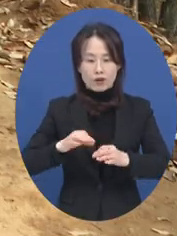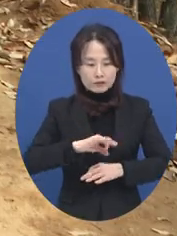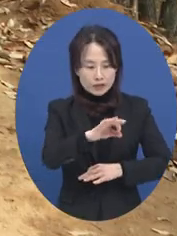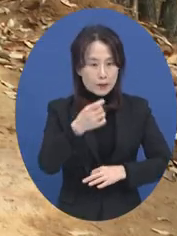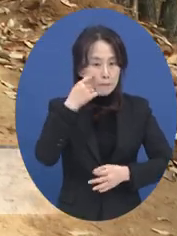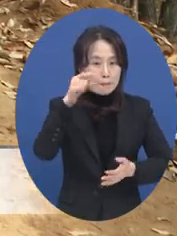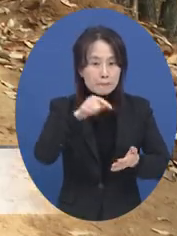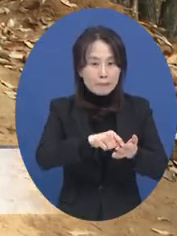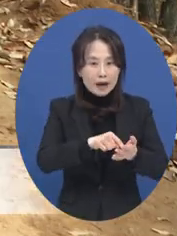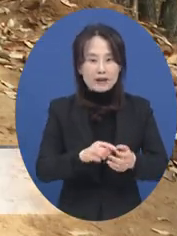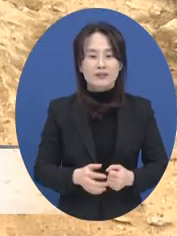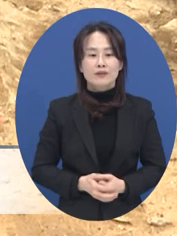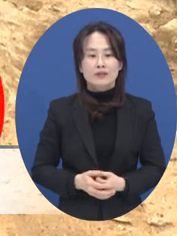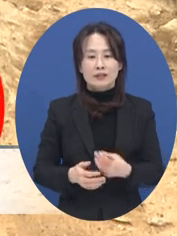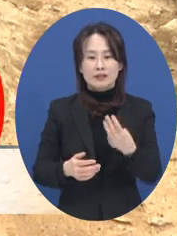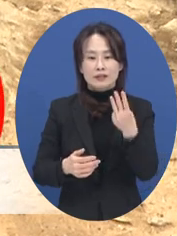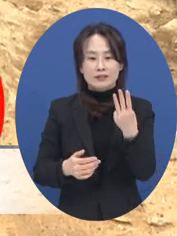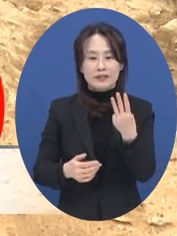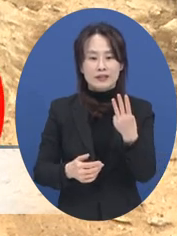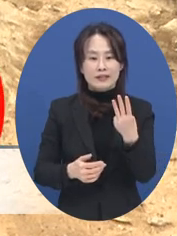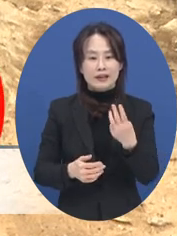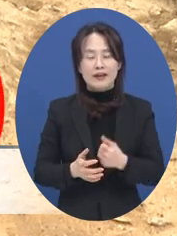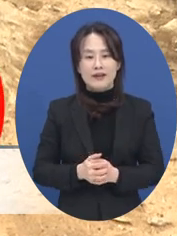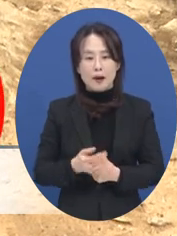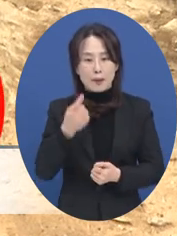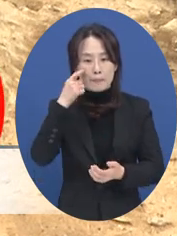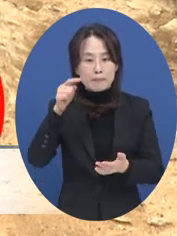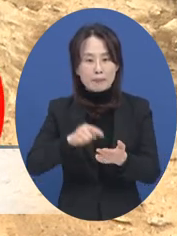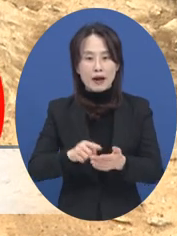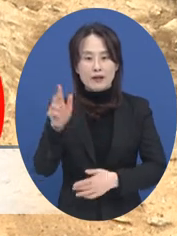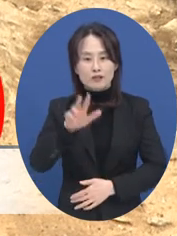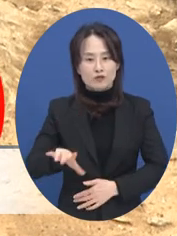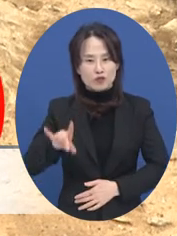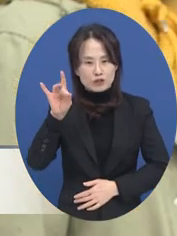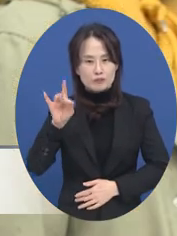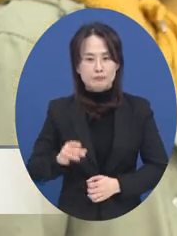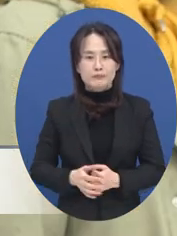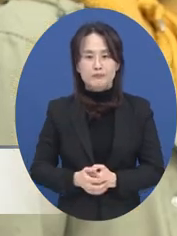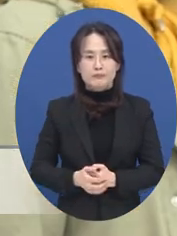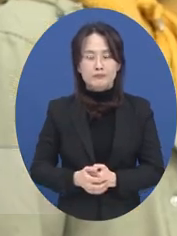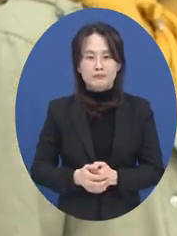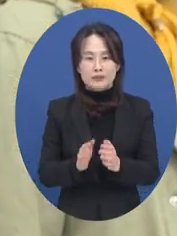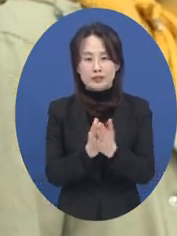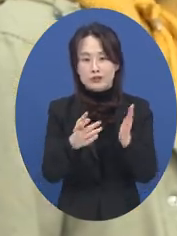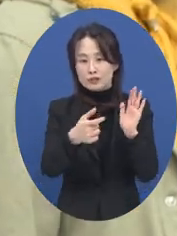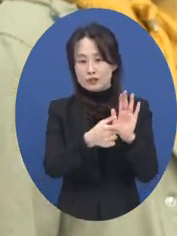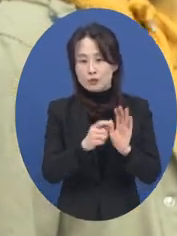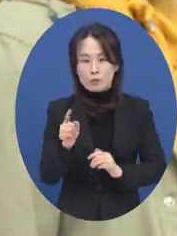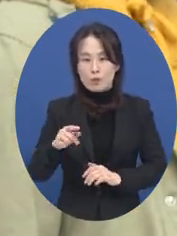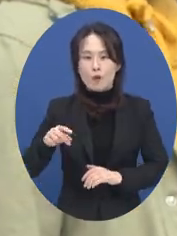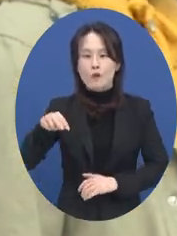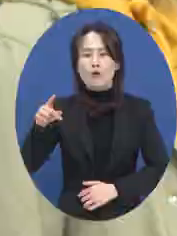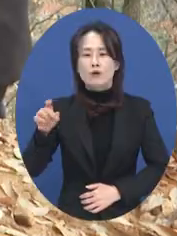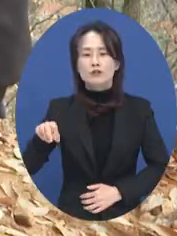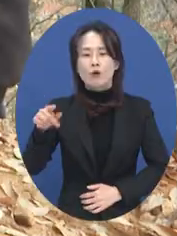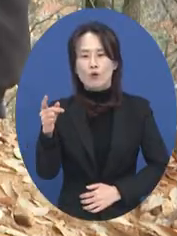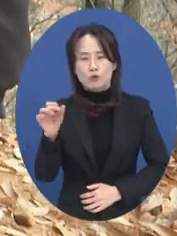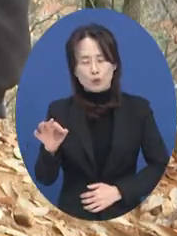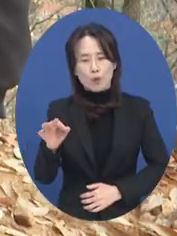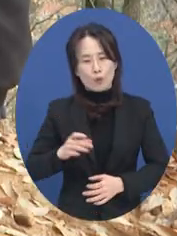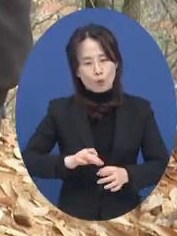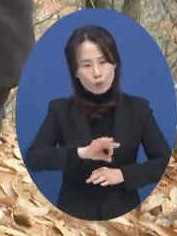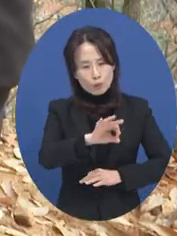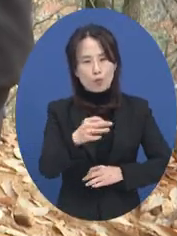발굴했습니다. 이렇게 3기가 나란히 발굴된 건 전국 최초입니다. 문헌 기록상 조선 성종의